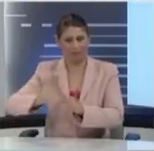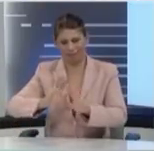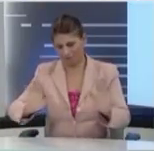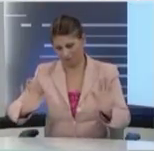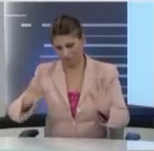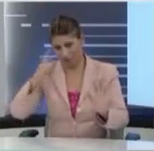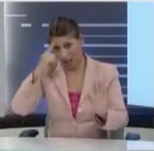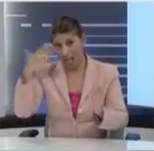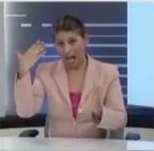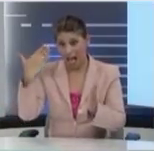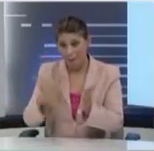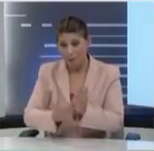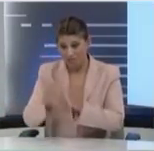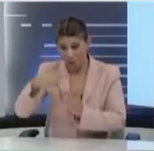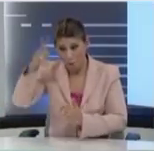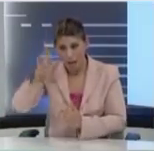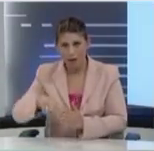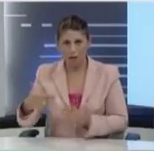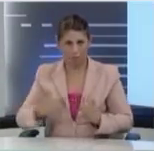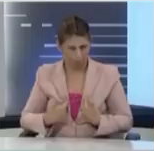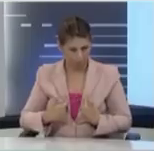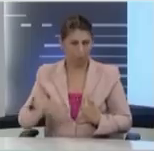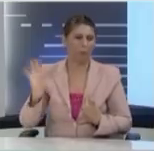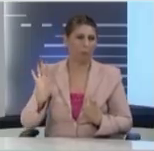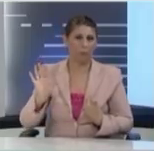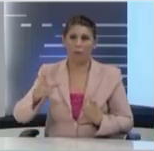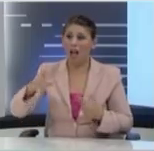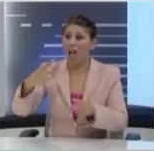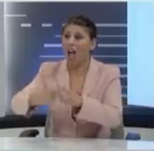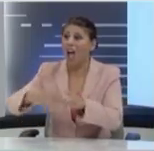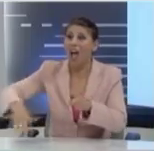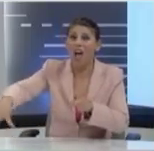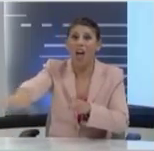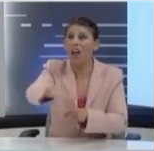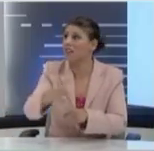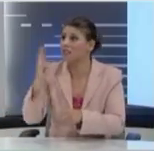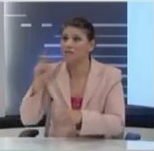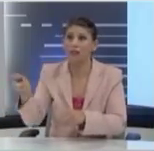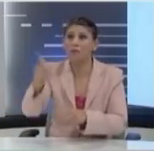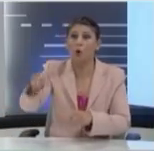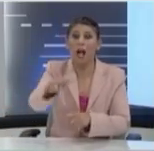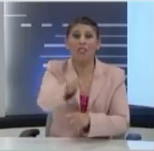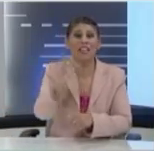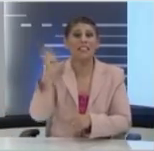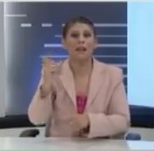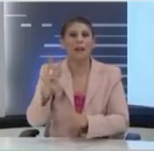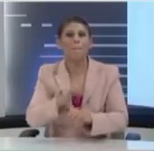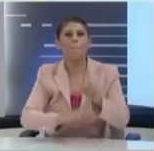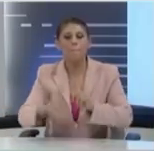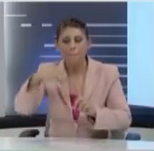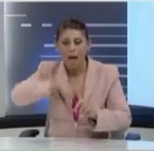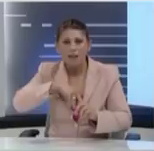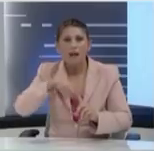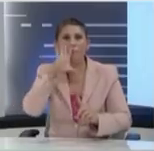τις δύο μέρες, όχι σε εμάς, αλλά στους Έλληνες πολίτες, στον κάθε συνταξιούχο, ποιες είναι οι πραγματικές